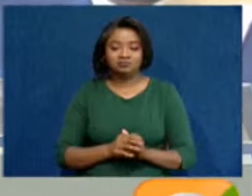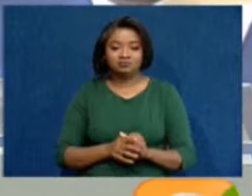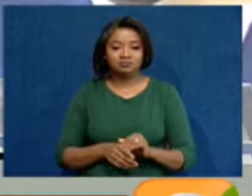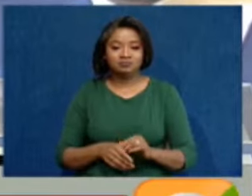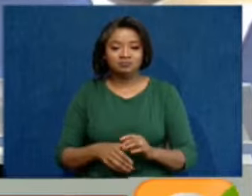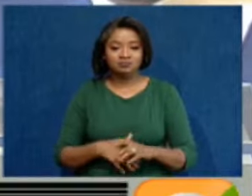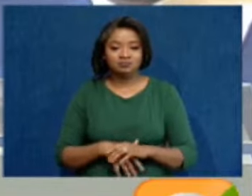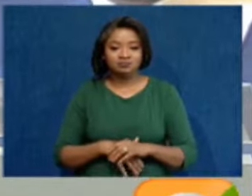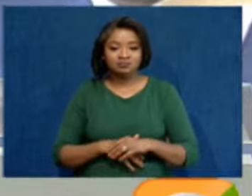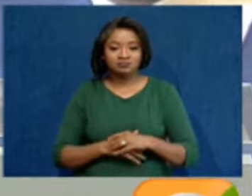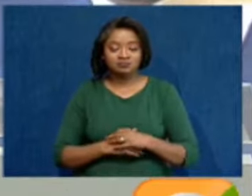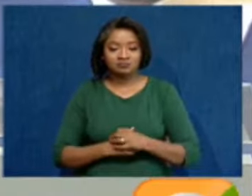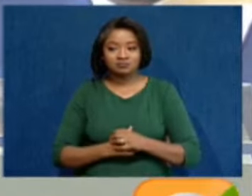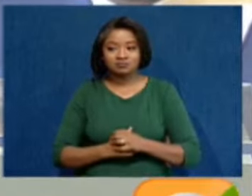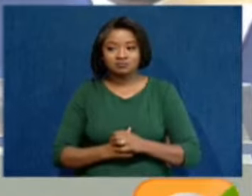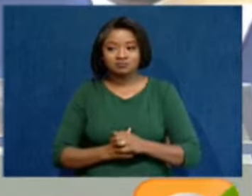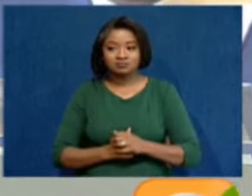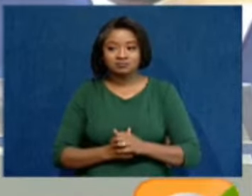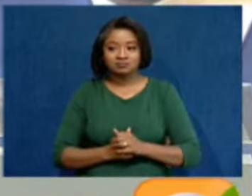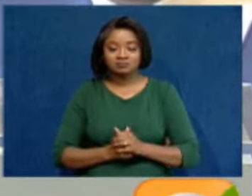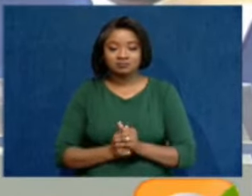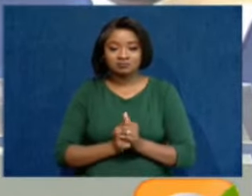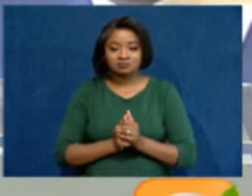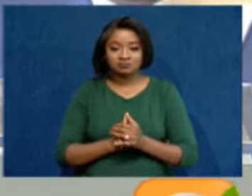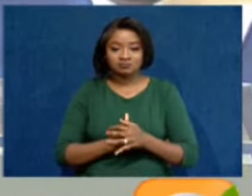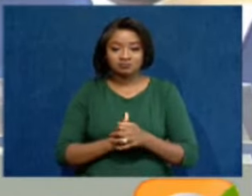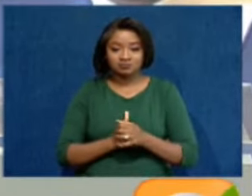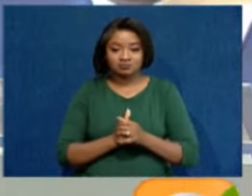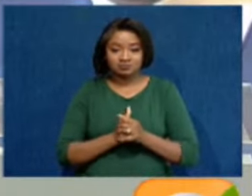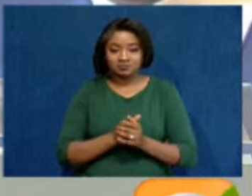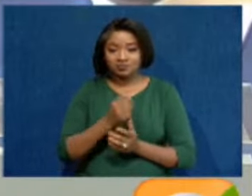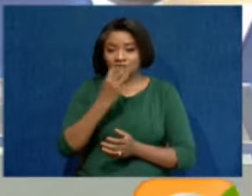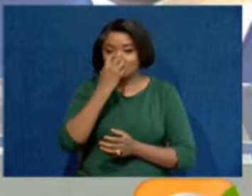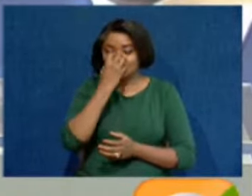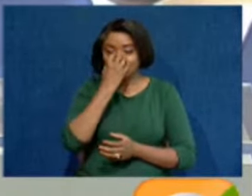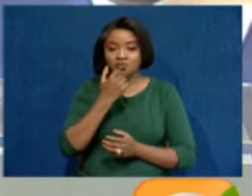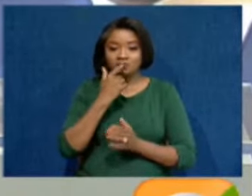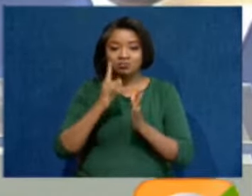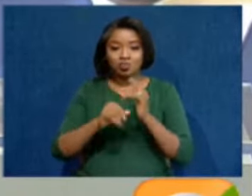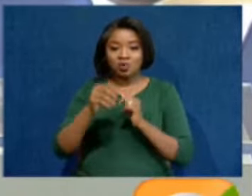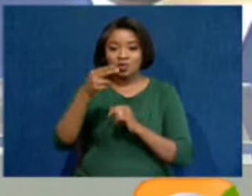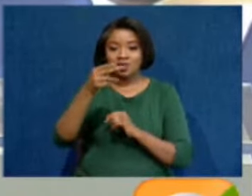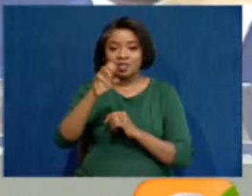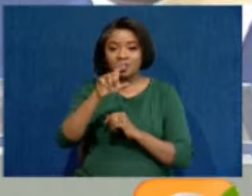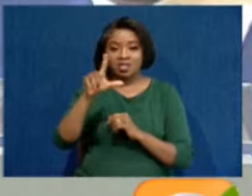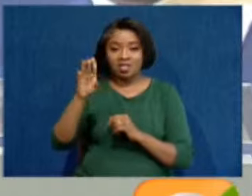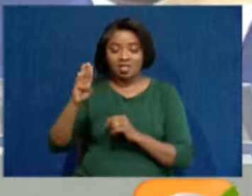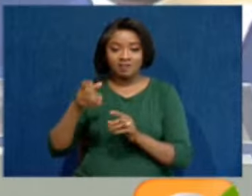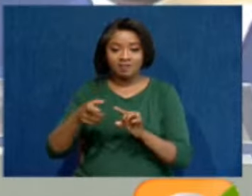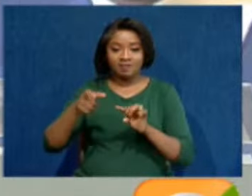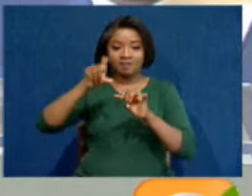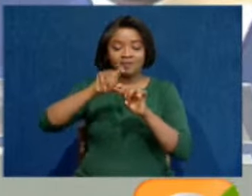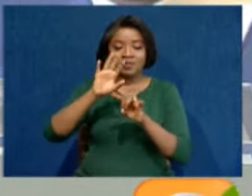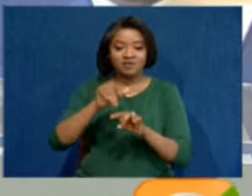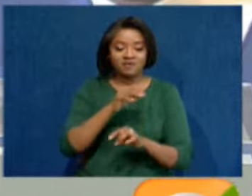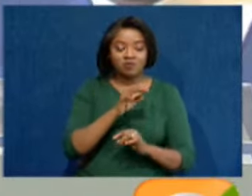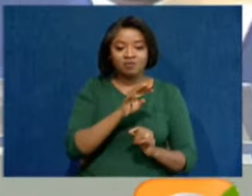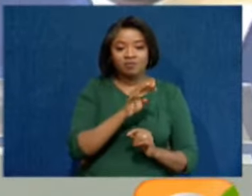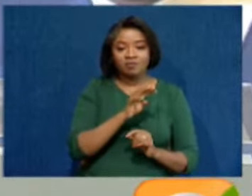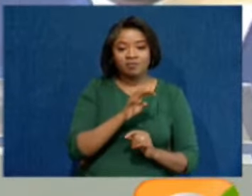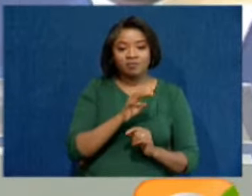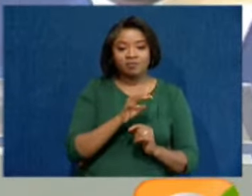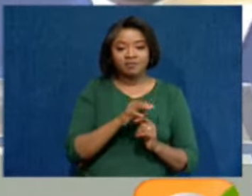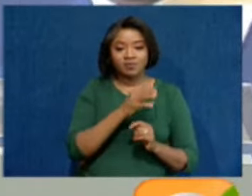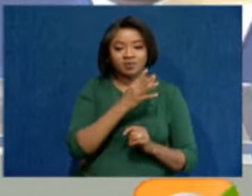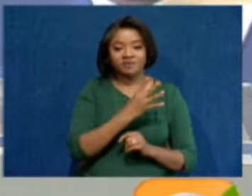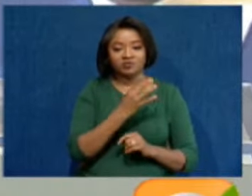Rais William Ruto ameteta mgao wa elimu ya juu nchini akisema muongezo kutoka shilingi bilioni 45 hadi bilioni